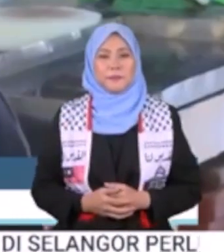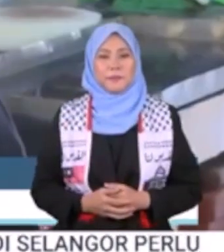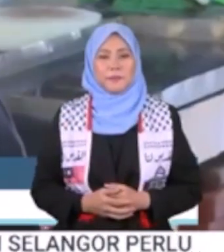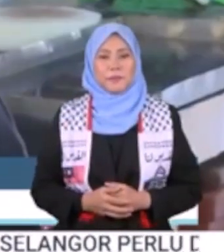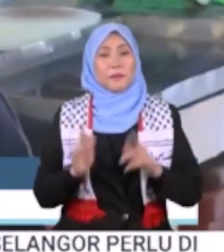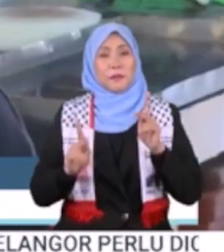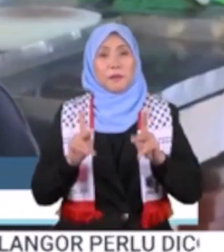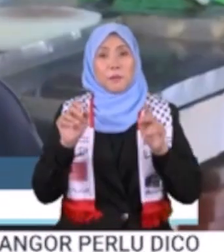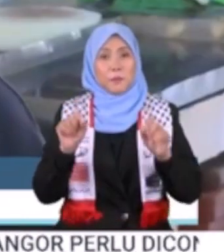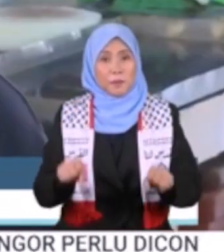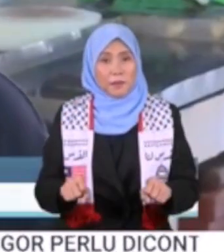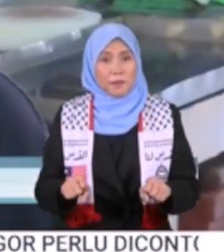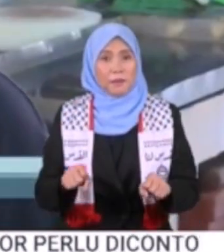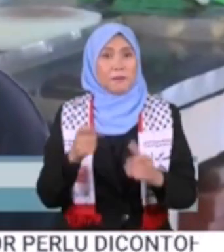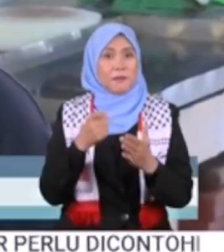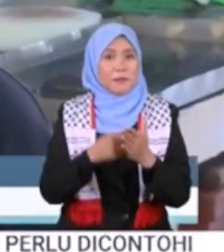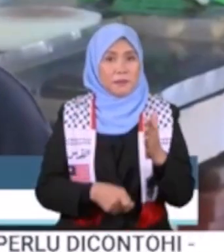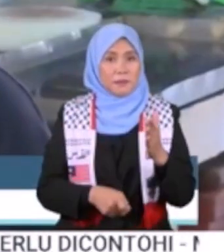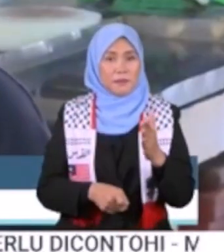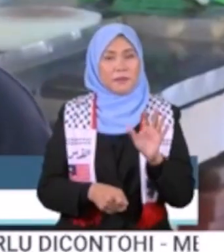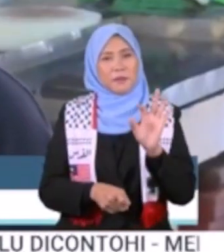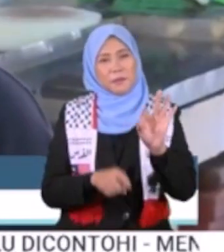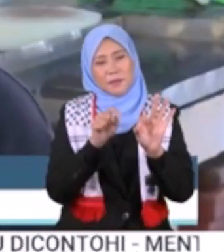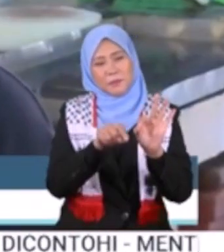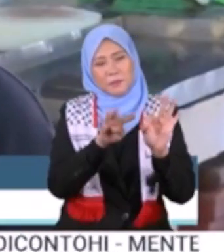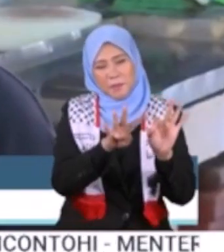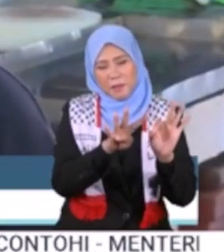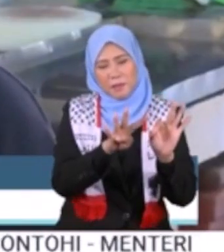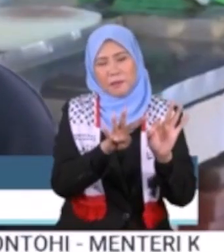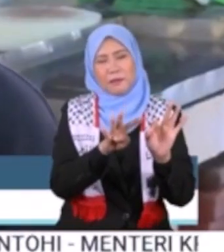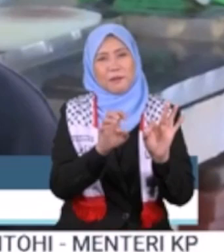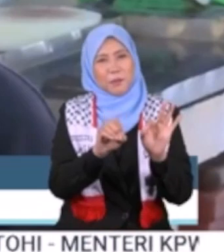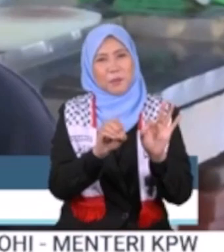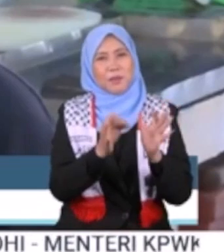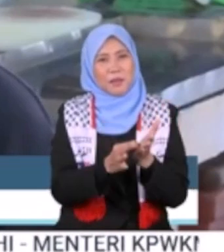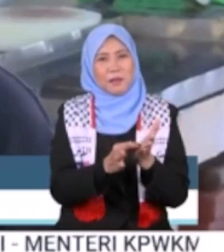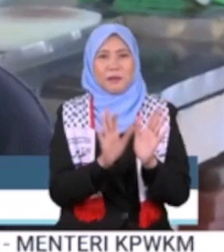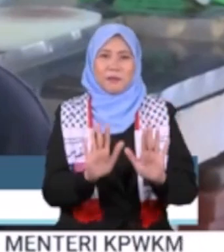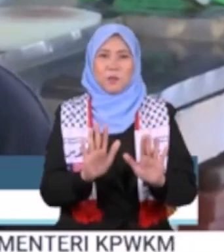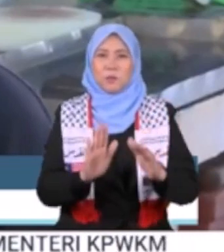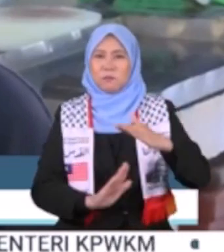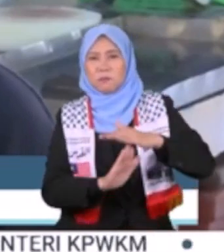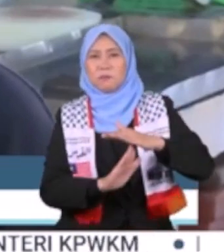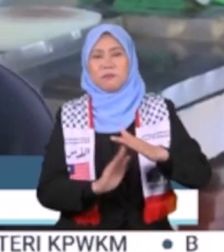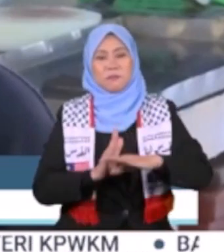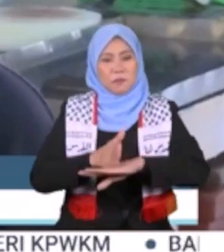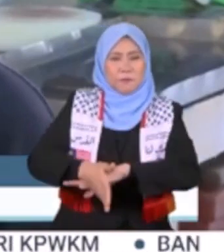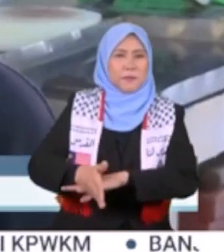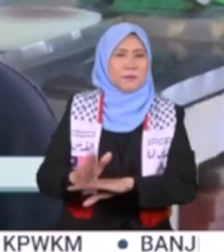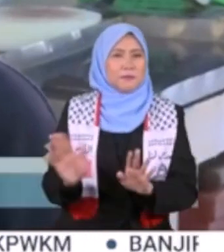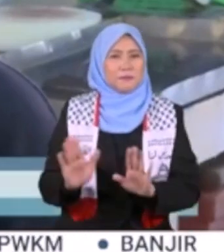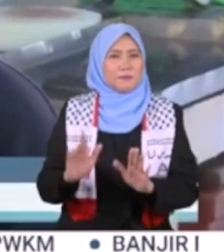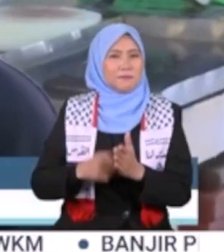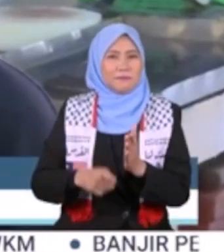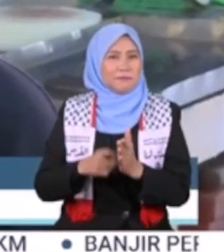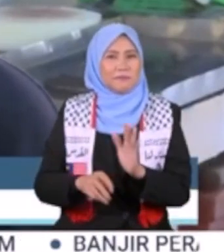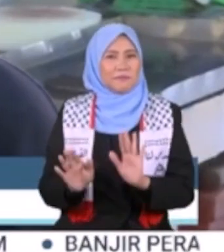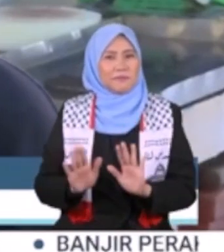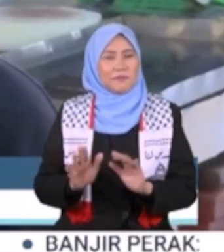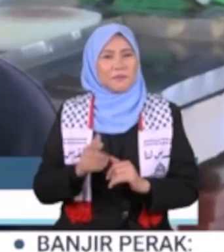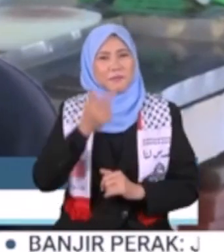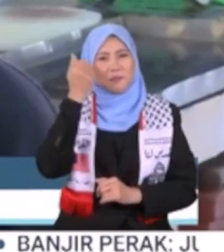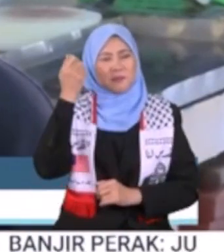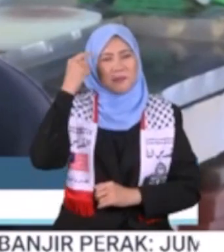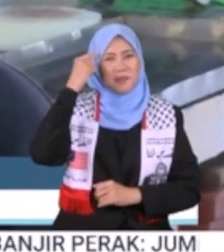boleh biarlah harga RM94 atau RM9. Jangan lebih lagi lah. Kalau pandang pakcik lah. Sebab